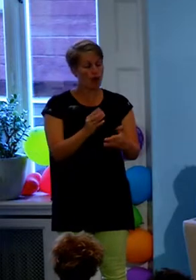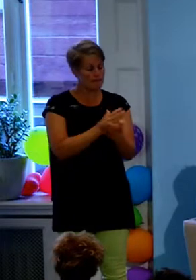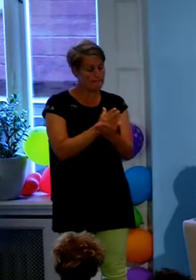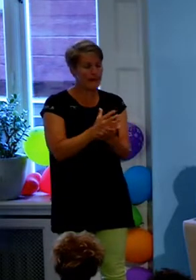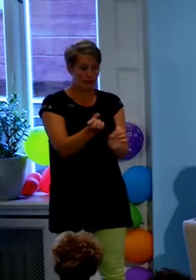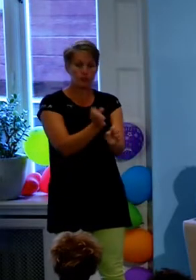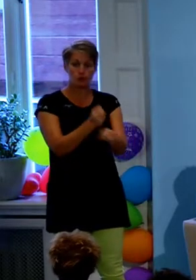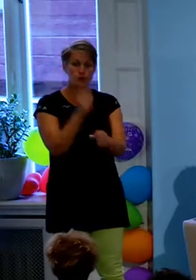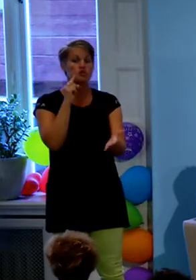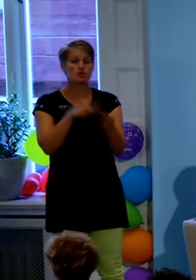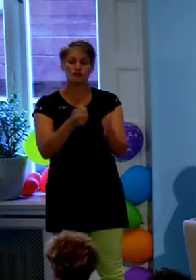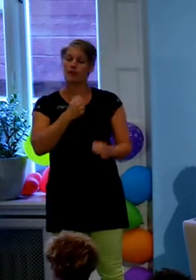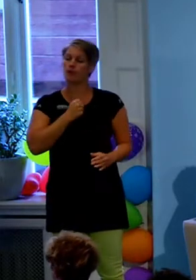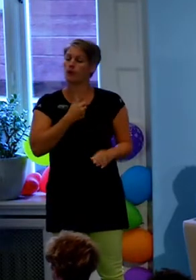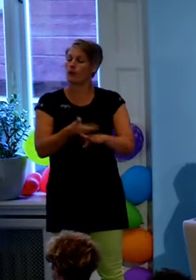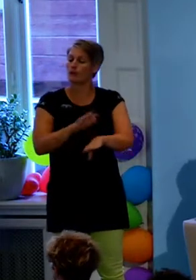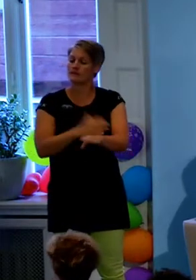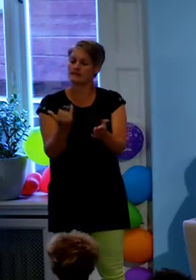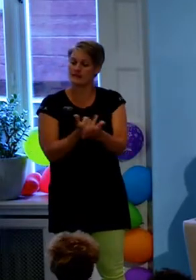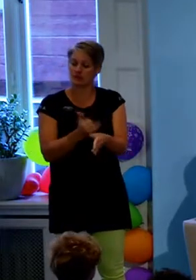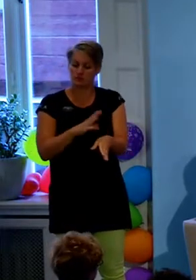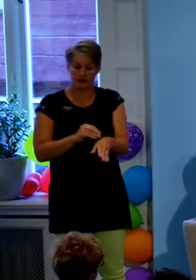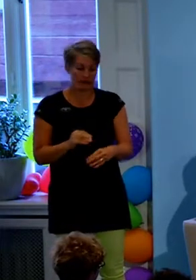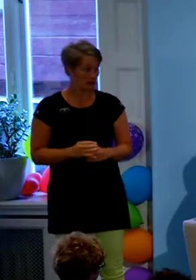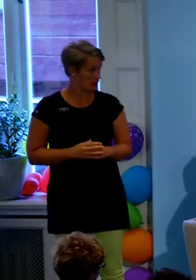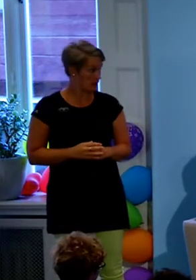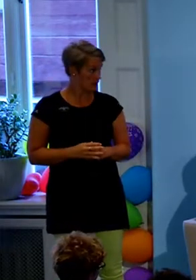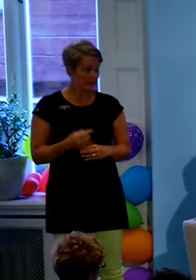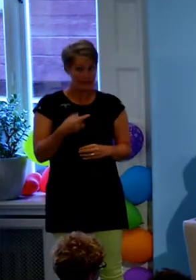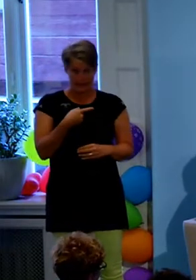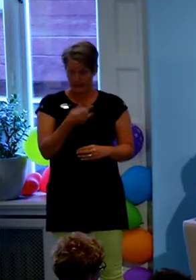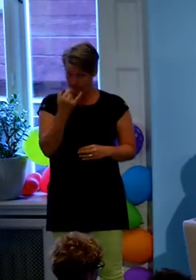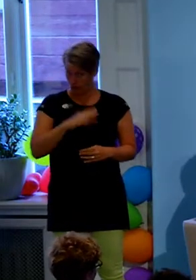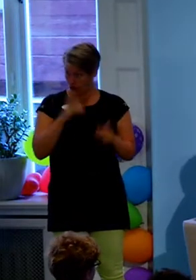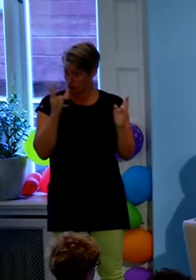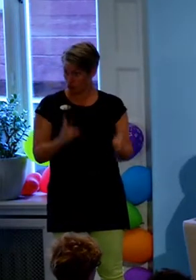bevara kompetensen i landet. Jag har ingen... Skulle ni kunna ha det, eller finns det